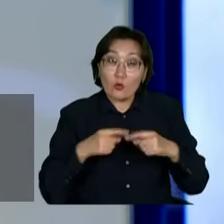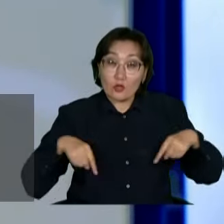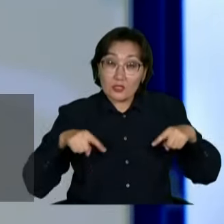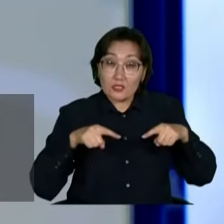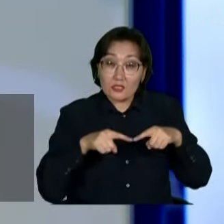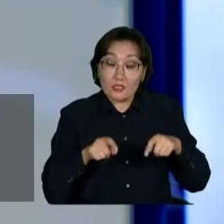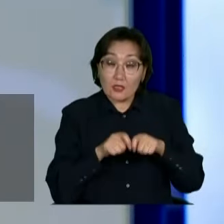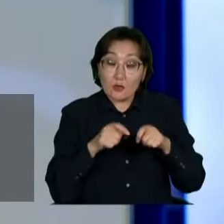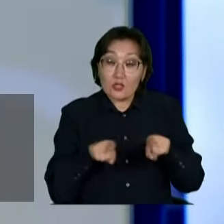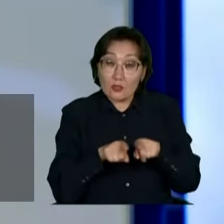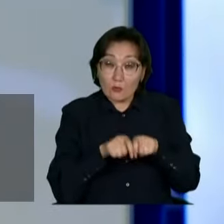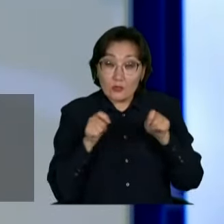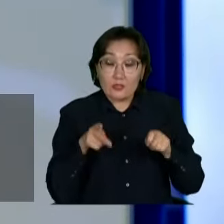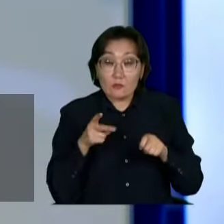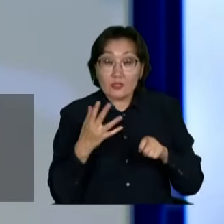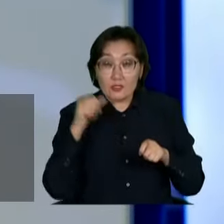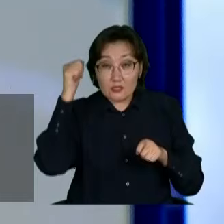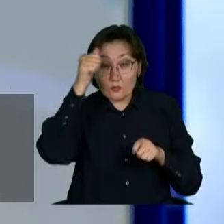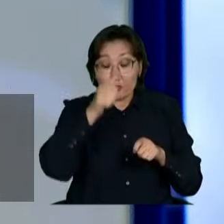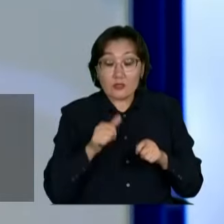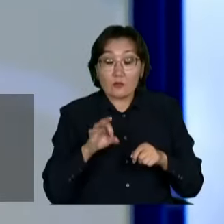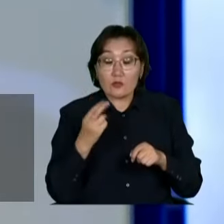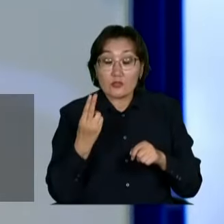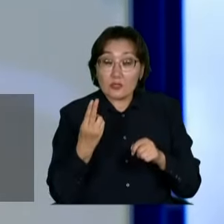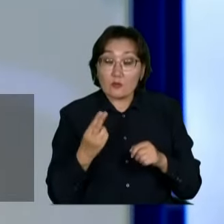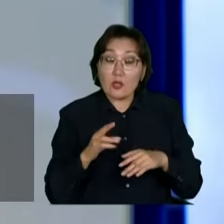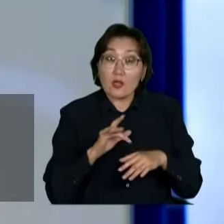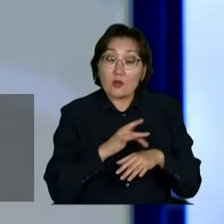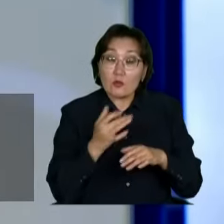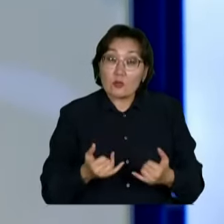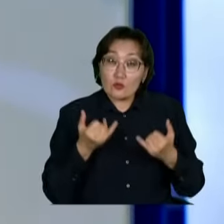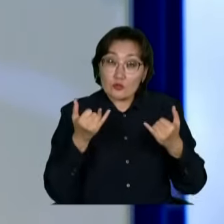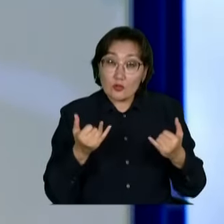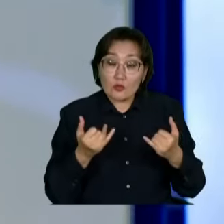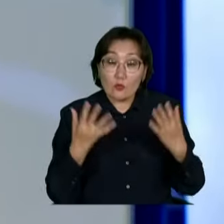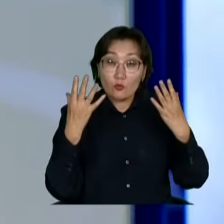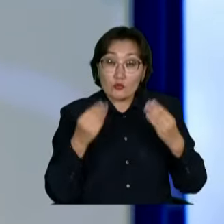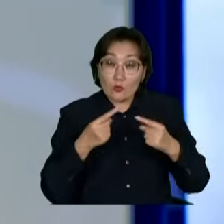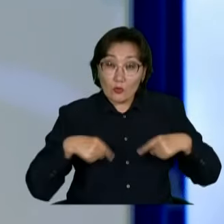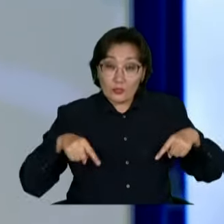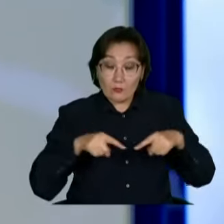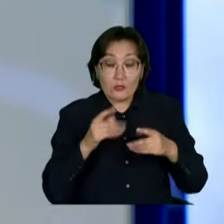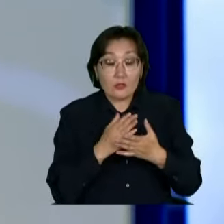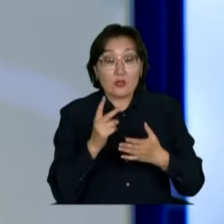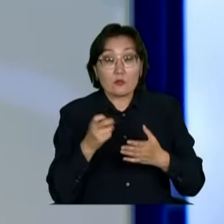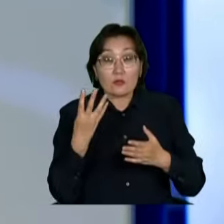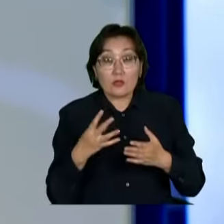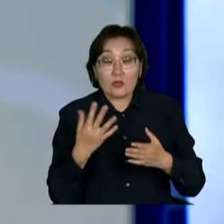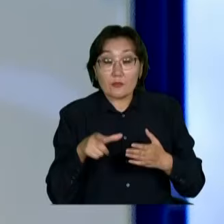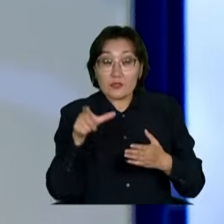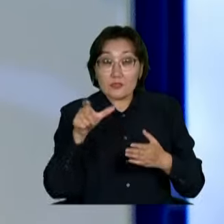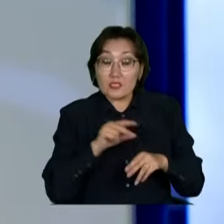бері осы арнаулы әлеуметтік қызметті көрсету күндіз болу орталығы болып табылады. Бүгінгі таңда 245 қызмет алушы